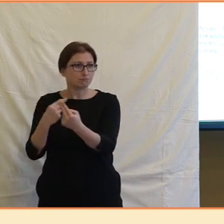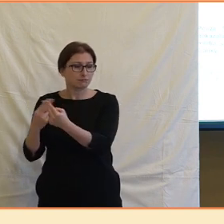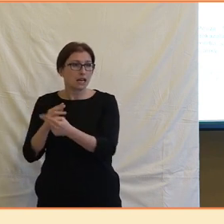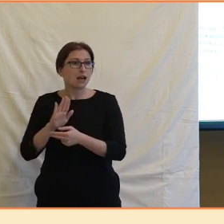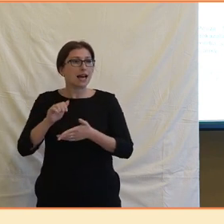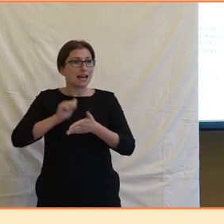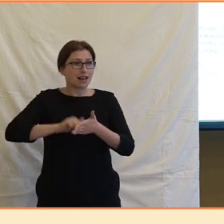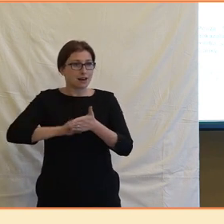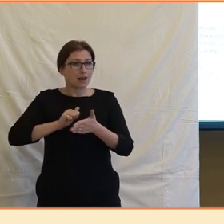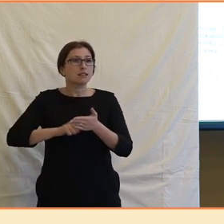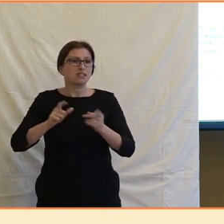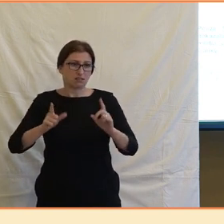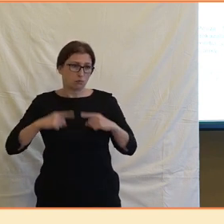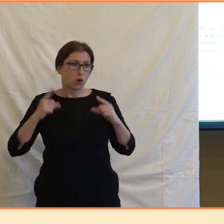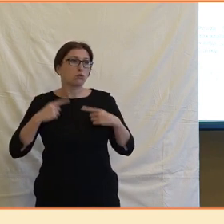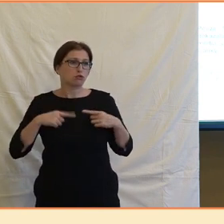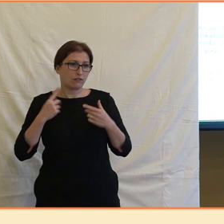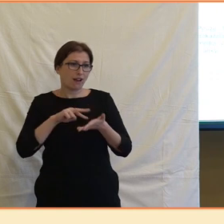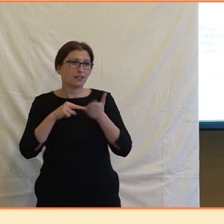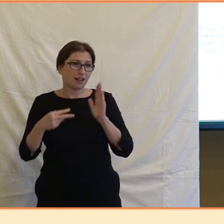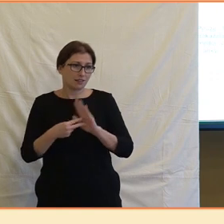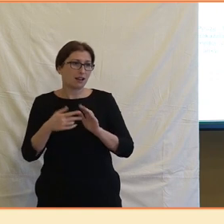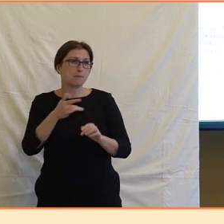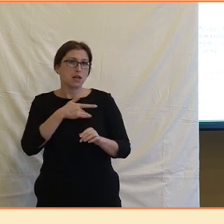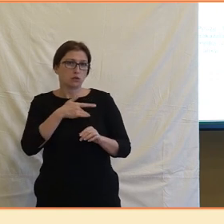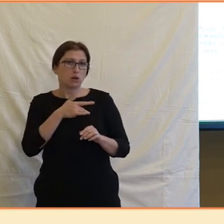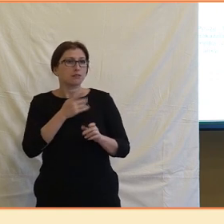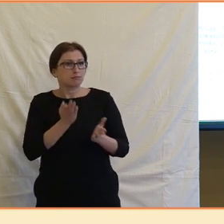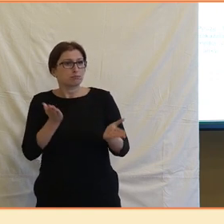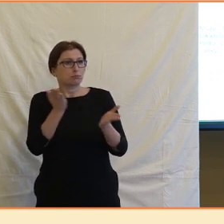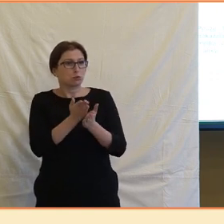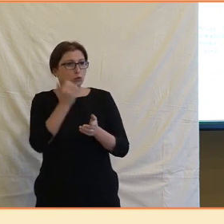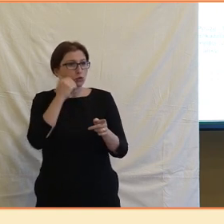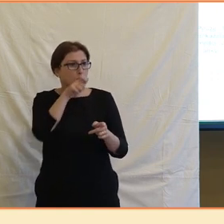jejich redakcích se používá technologie personalizace.